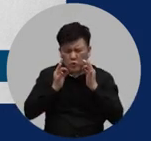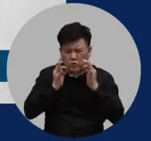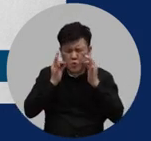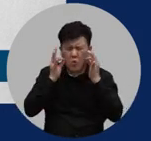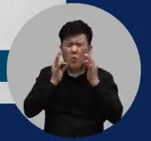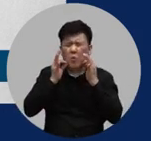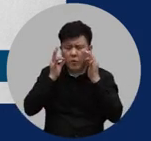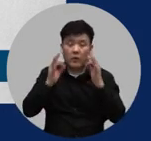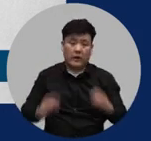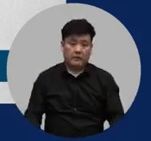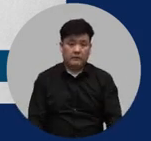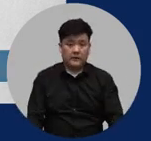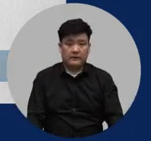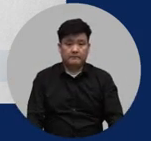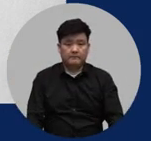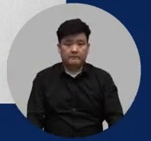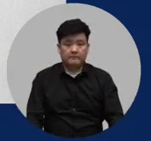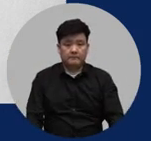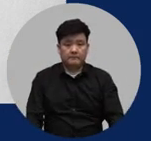노력하여야 합니다.